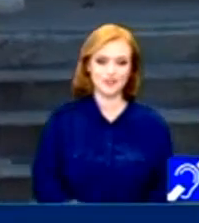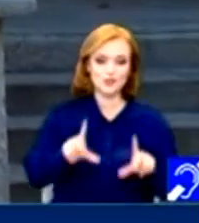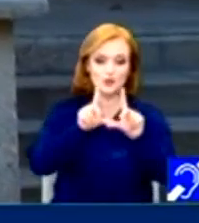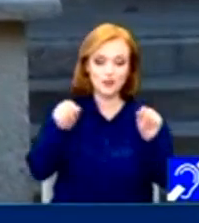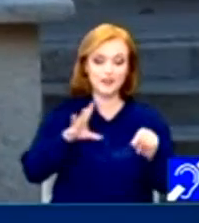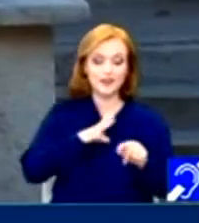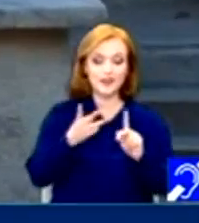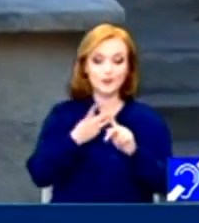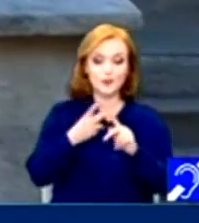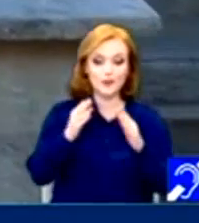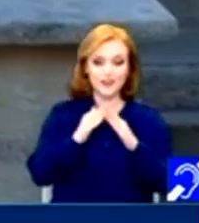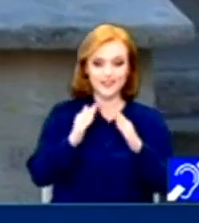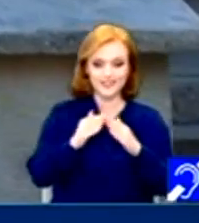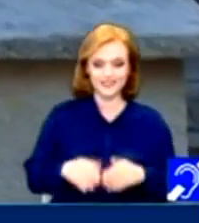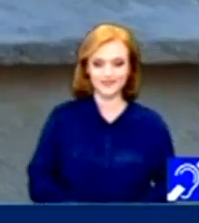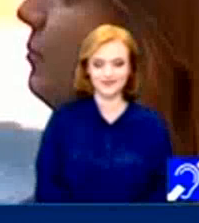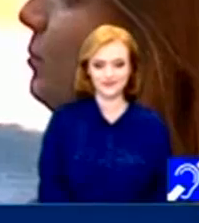casă.